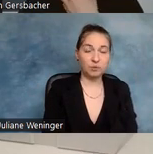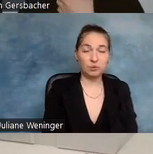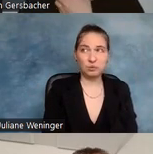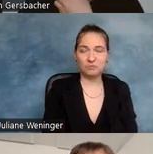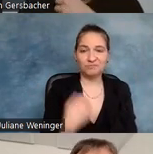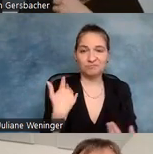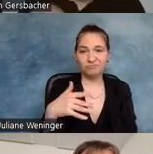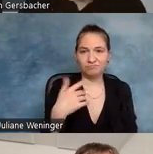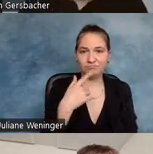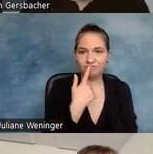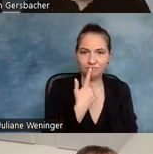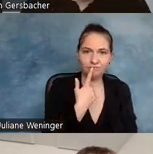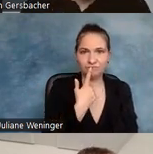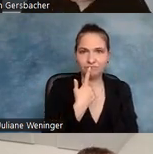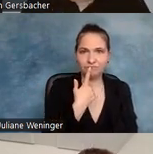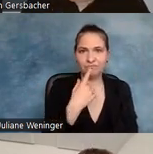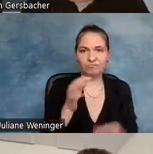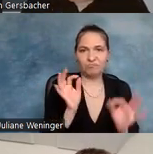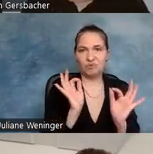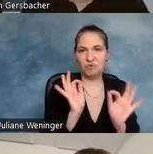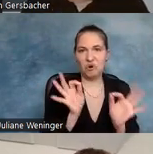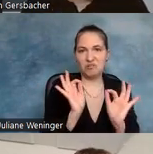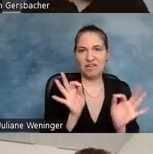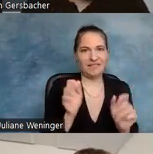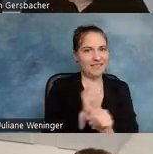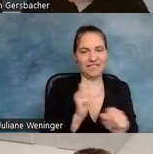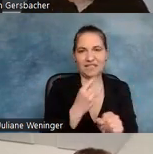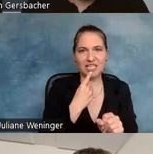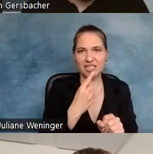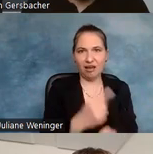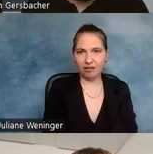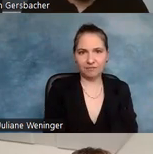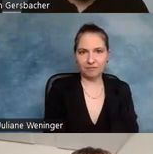Schwierig. Also ganz konkret haben wir den jetzt auch noch nicht angewandt, wollen wir jetzt ja auch.